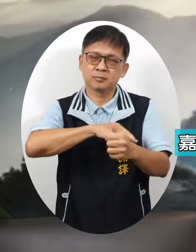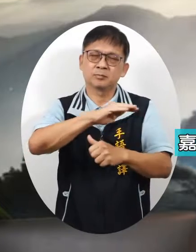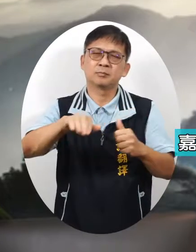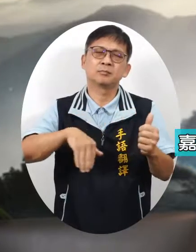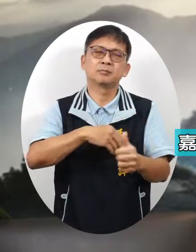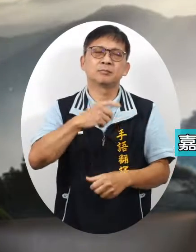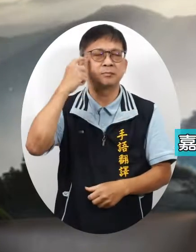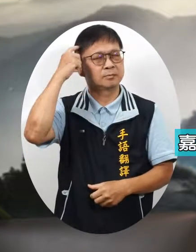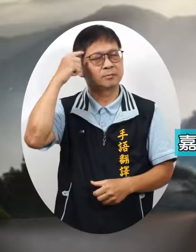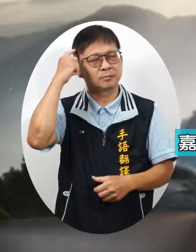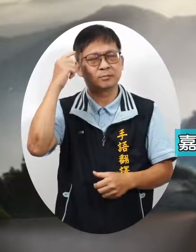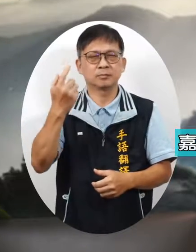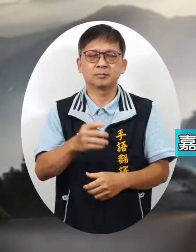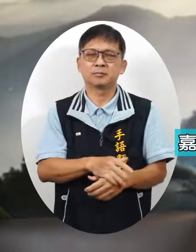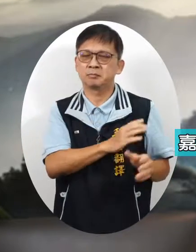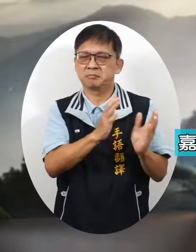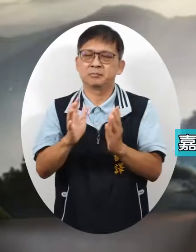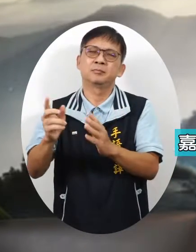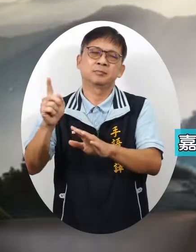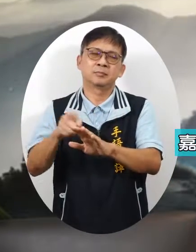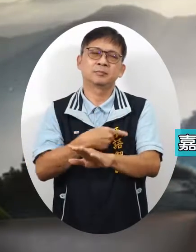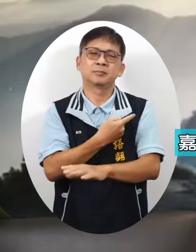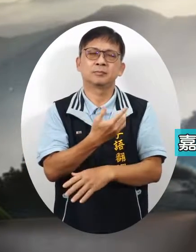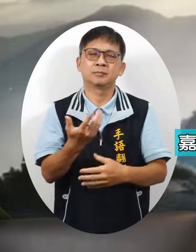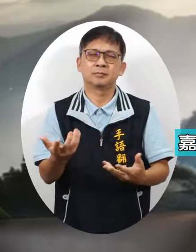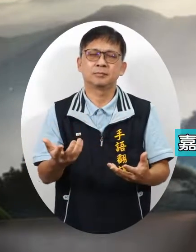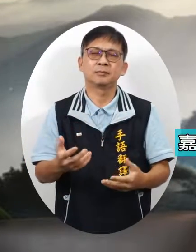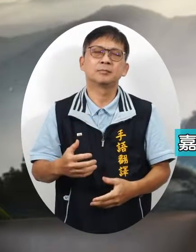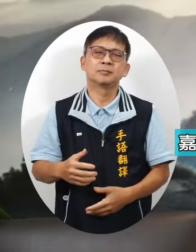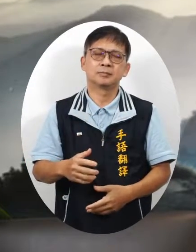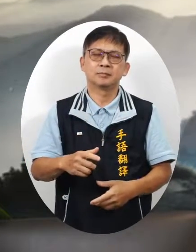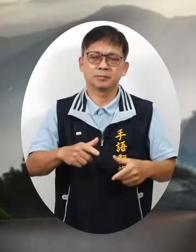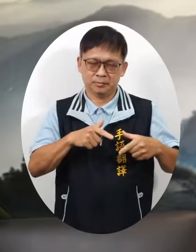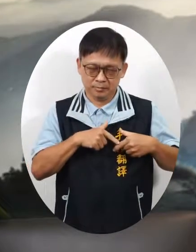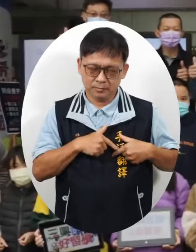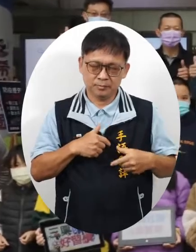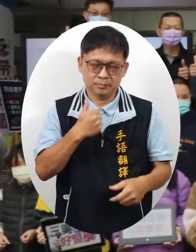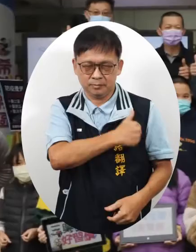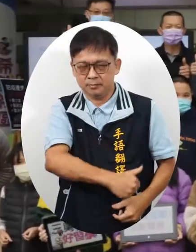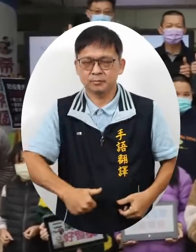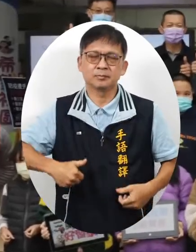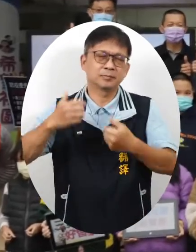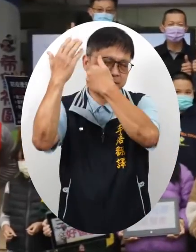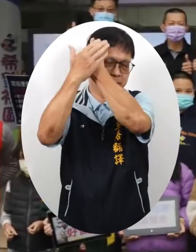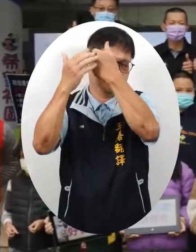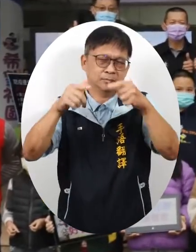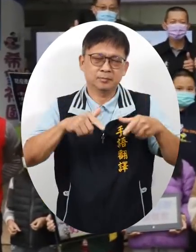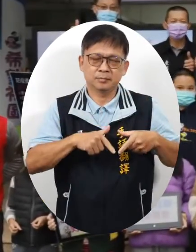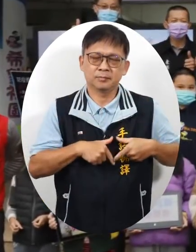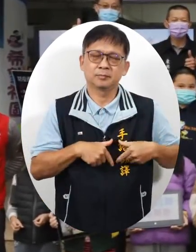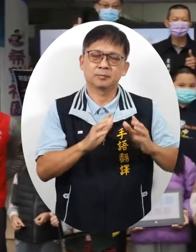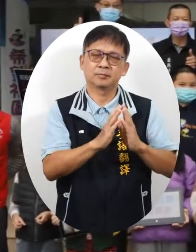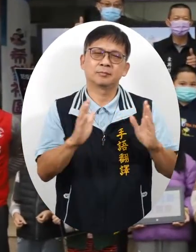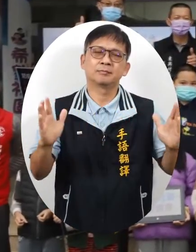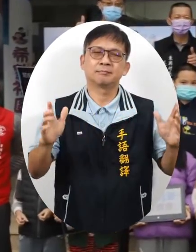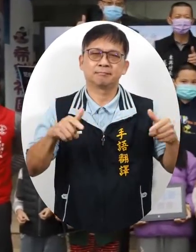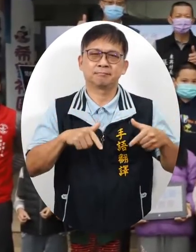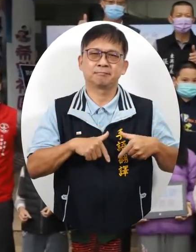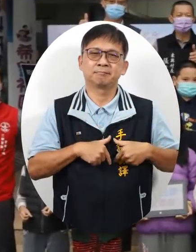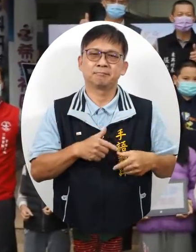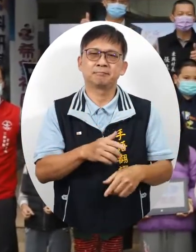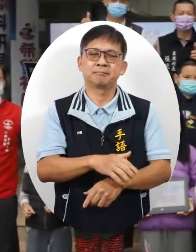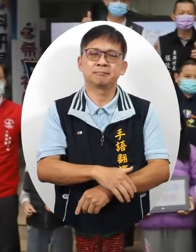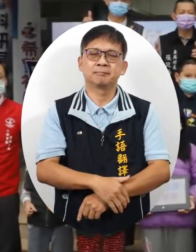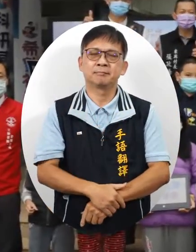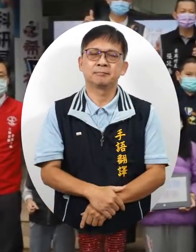的思考，培养独立思考的能力跟理性判断的能力，也能够怀抱善良跟感激的